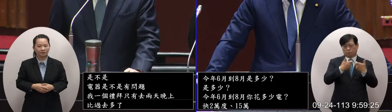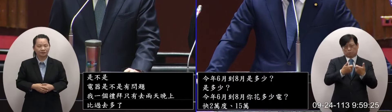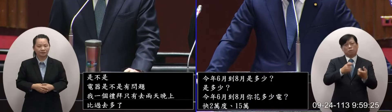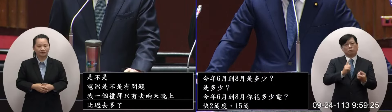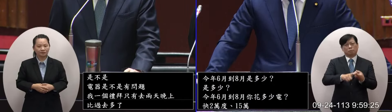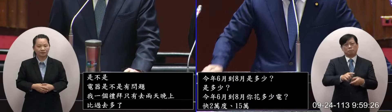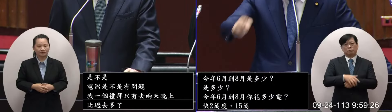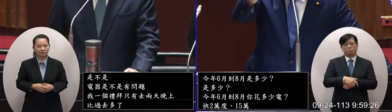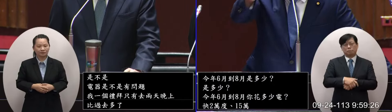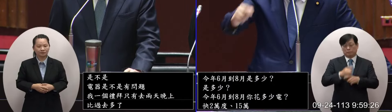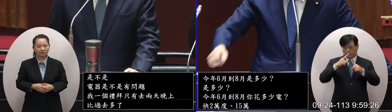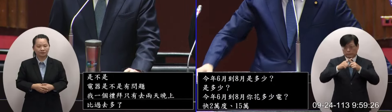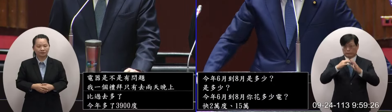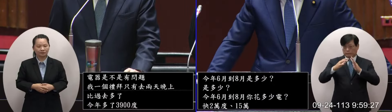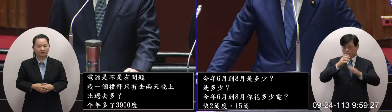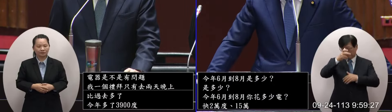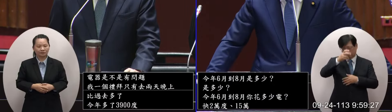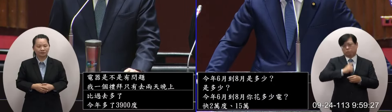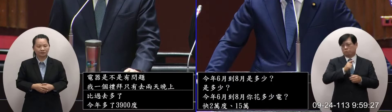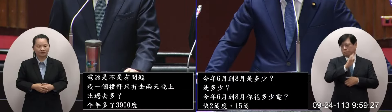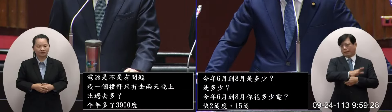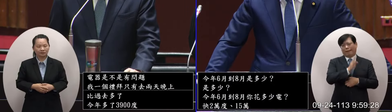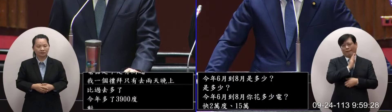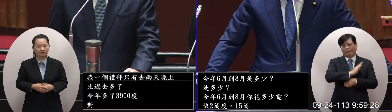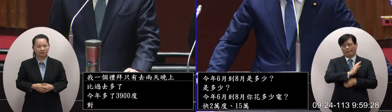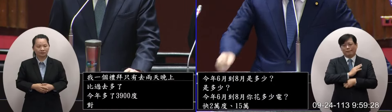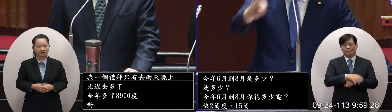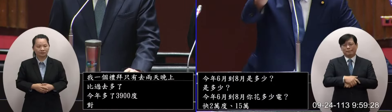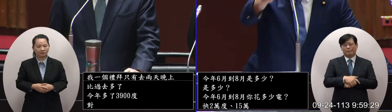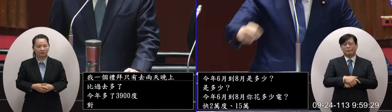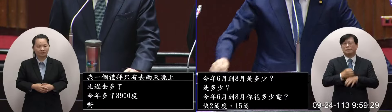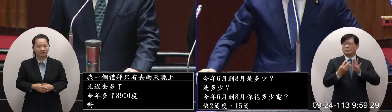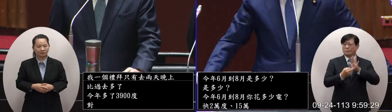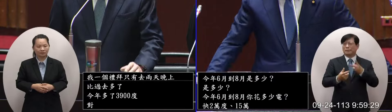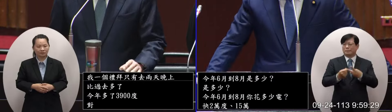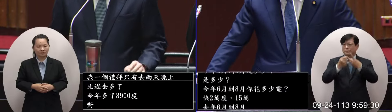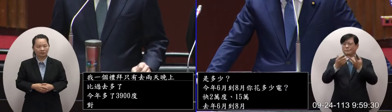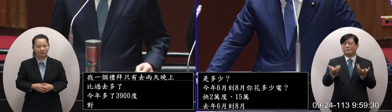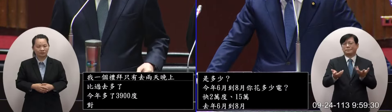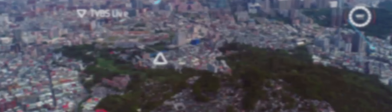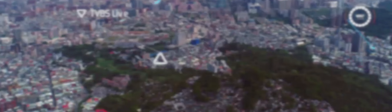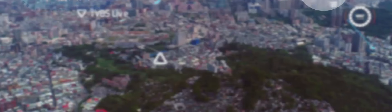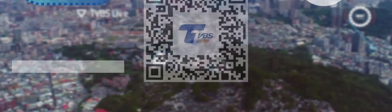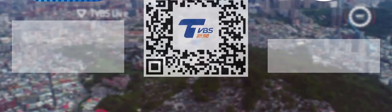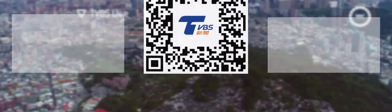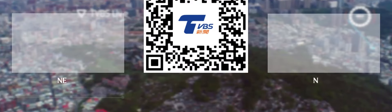的啊，而且战前兵人非你莫属啊。所以我讲第二件事啦、啊。